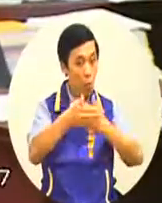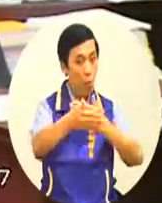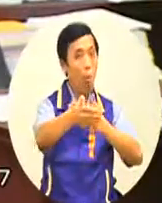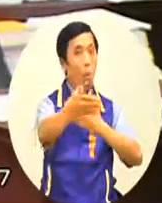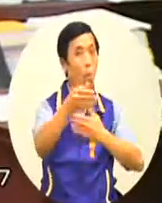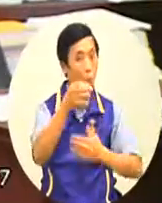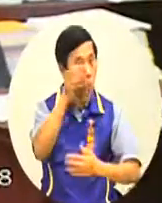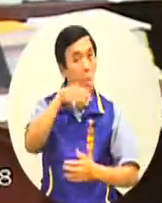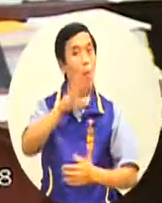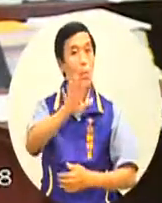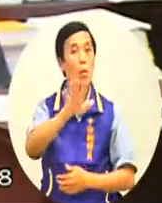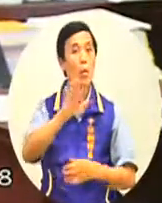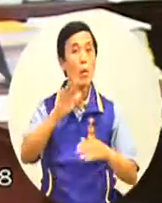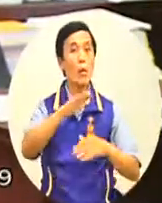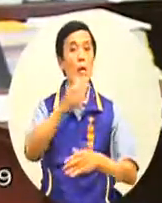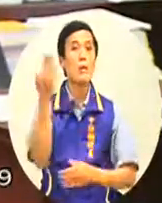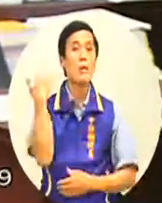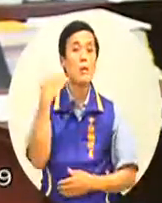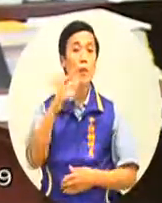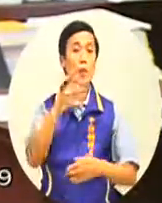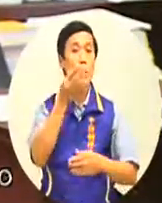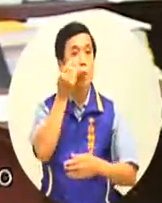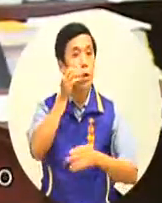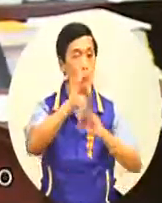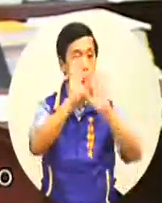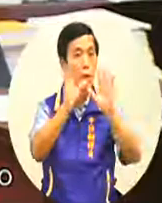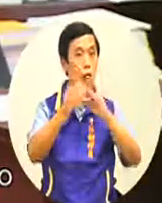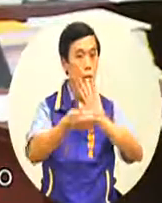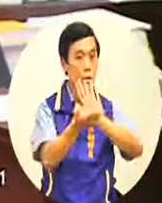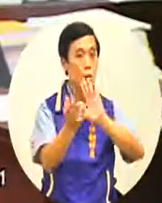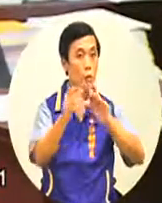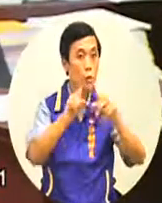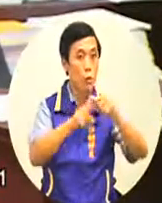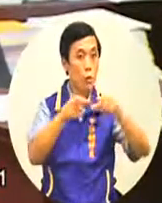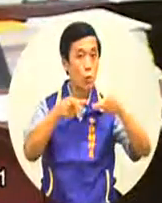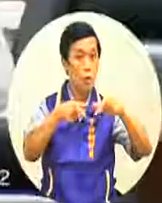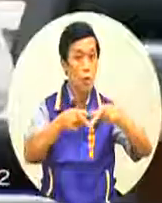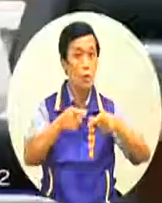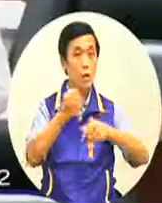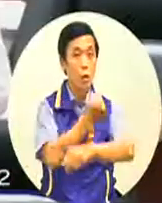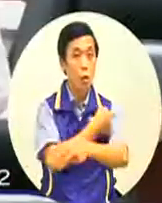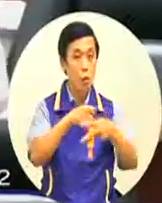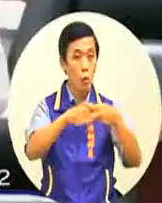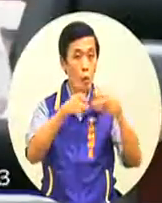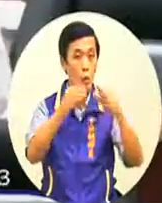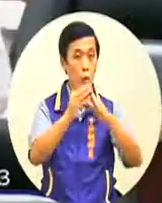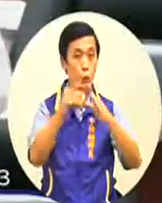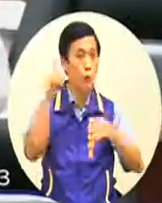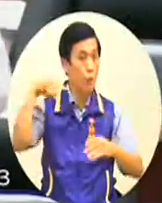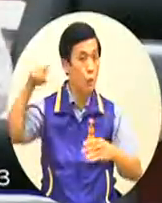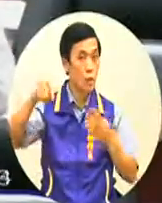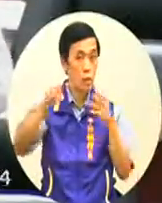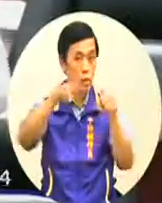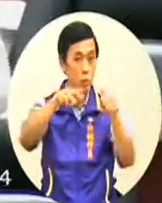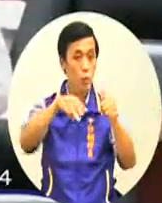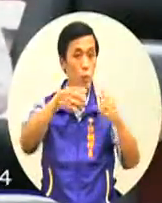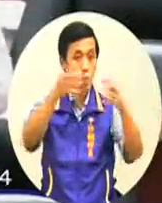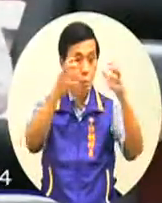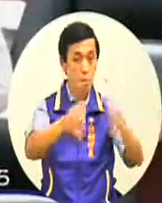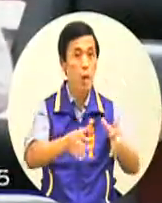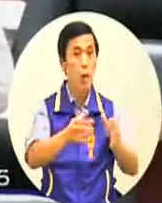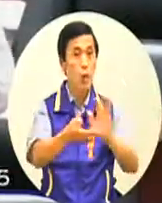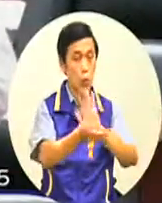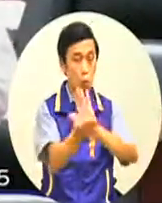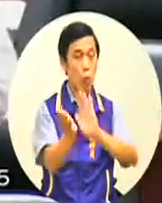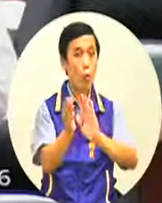天其实在工商展以前的工商展中心，其实劳工局办了一个质询的成果，其实看到非常多的朋友其实